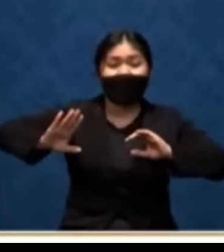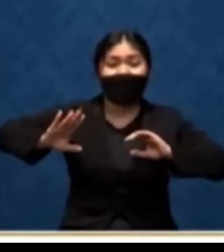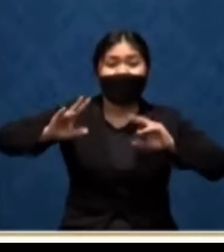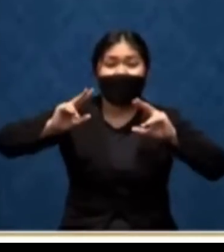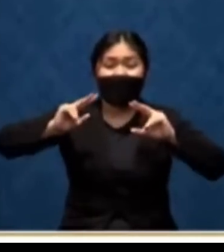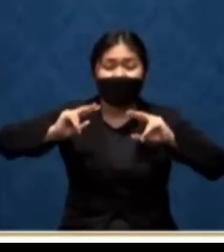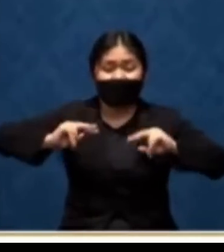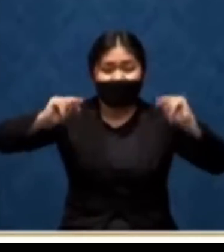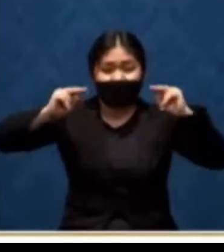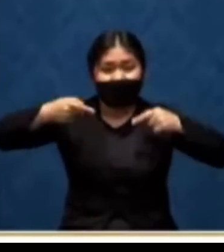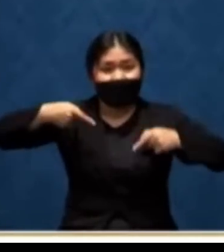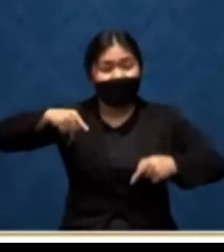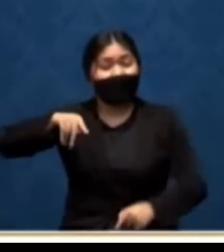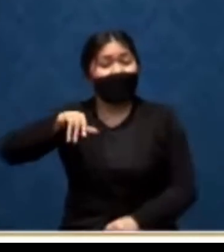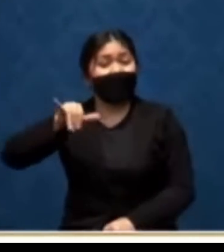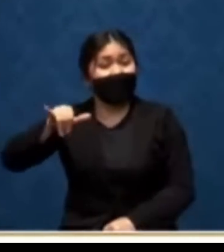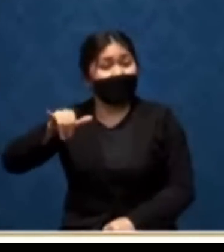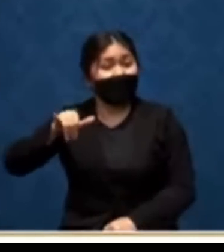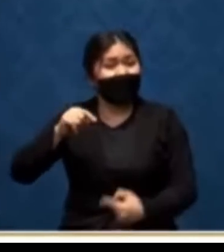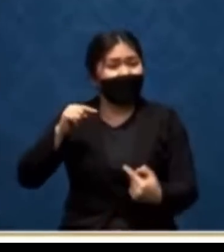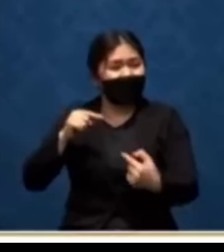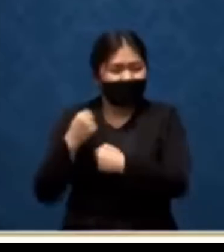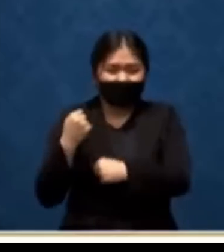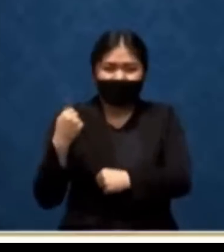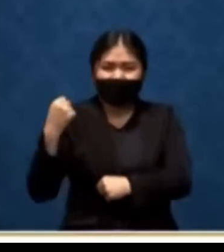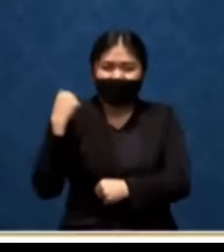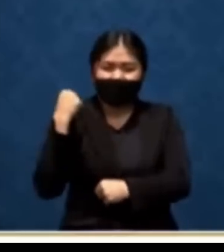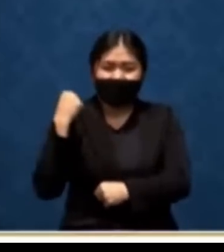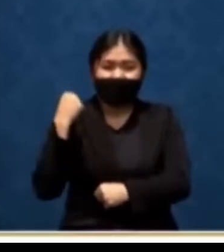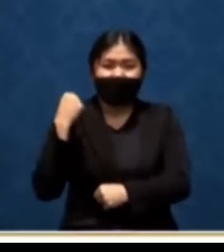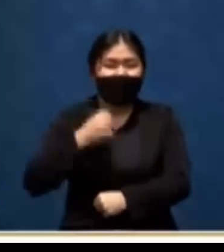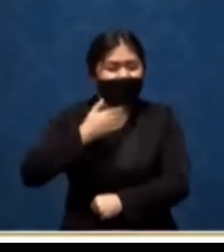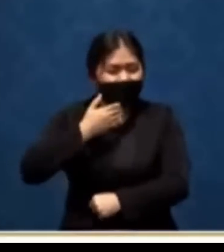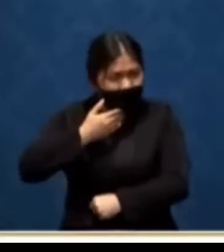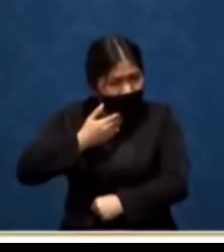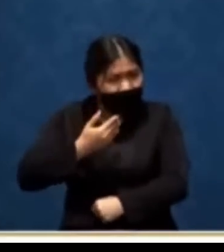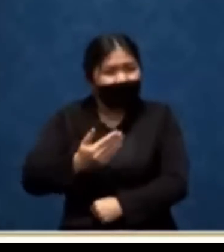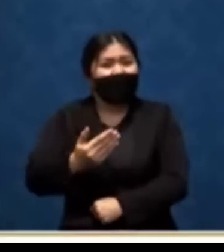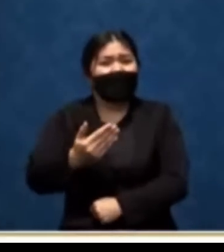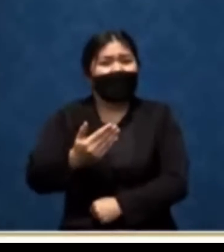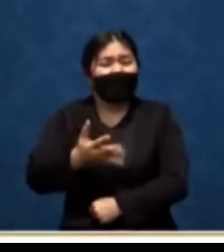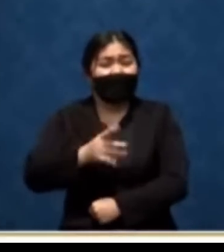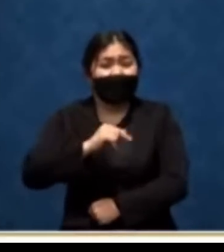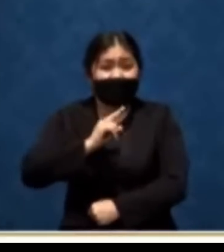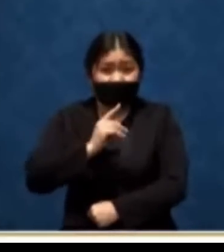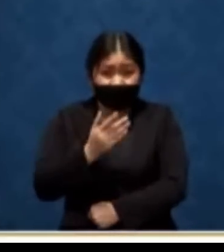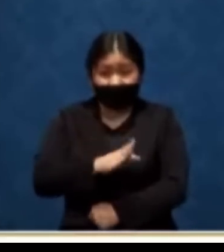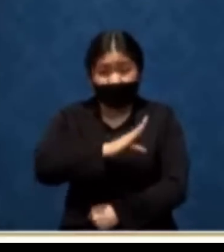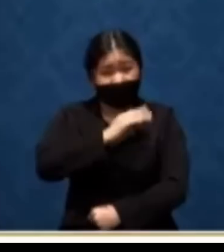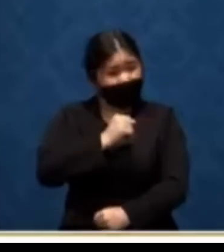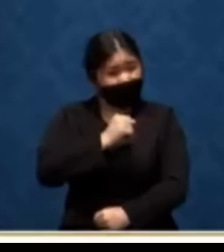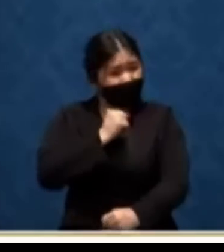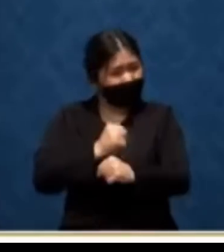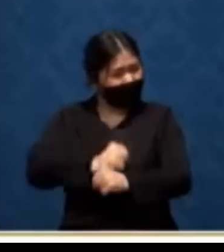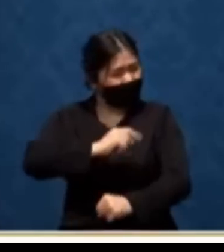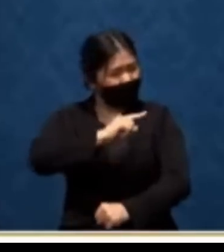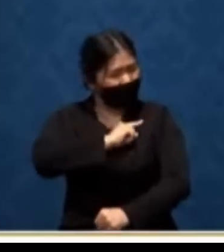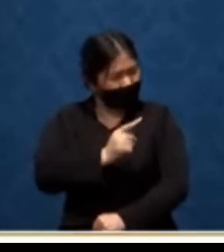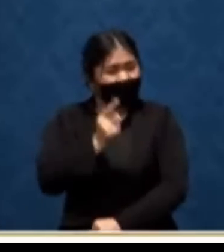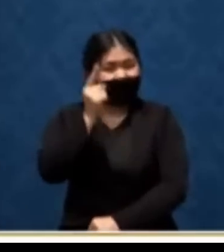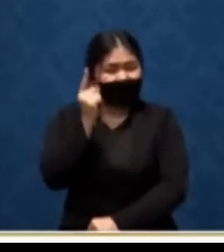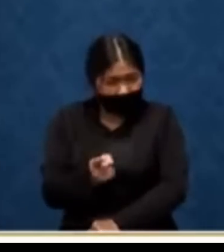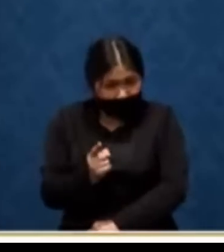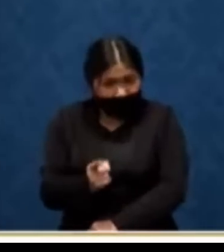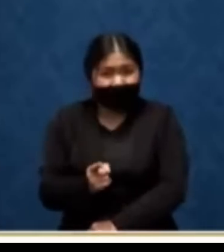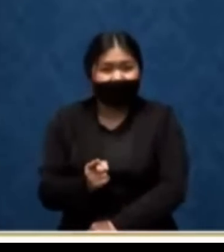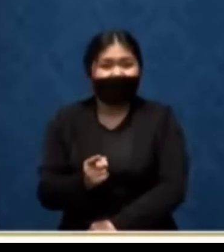างจุดขายในเรื่องของความมั่นคงมาโดยตลอดซึ่งถ้าท่านได้ปฏิบัติหน้าที่อย่างที่ควรเป็นจริงๆอย่